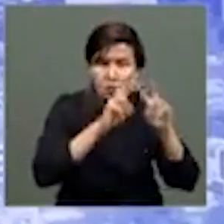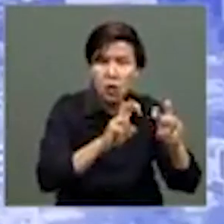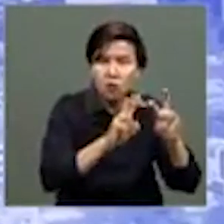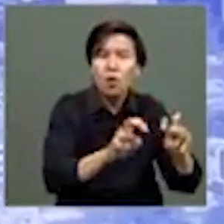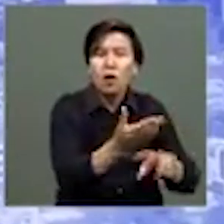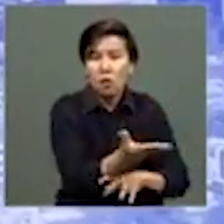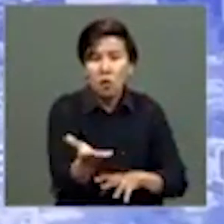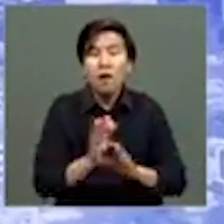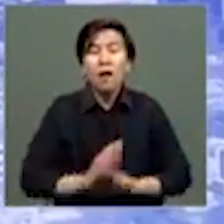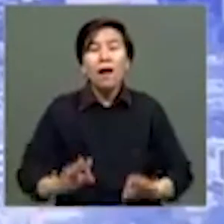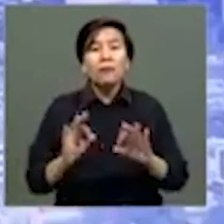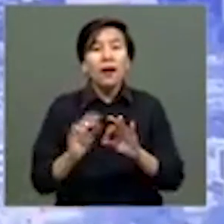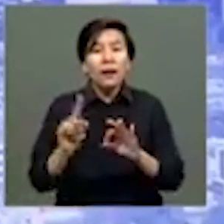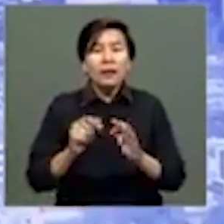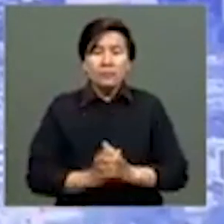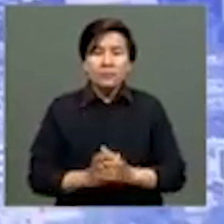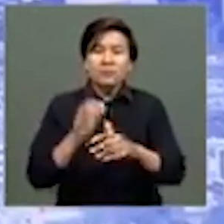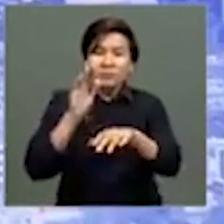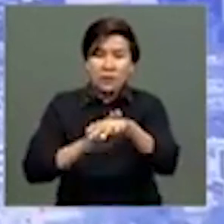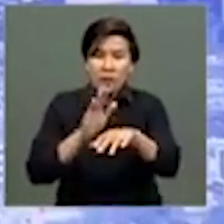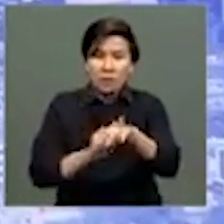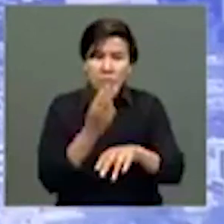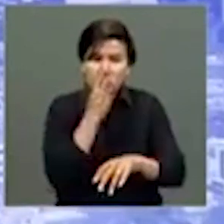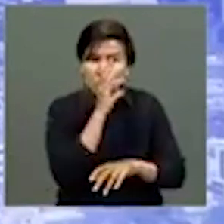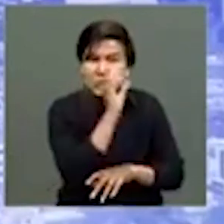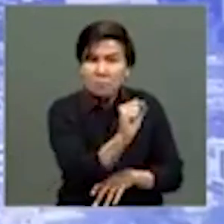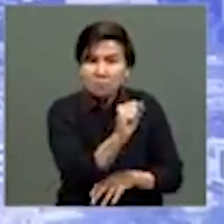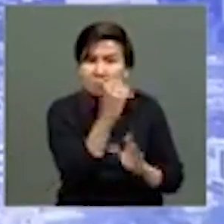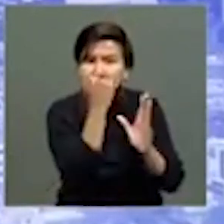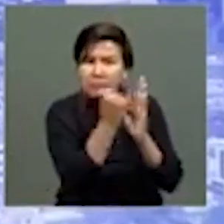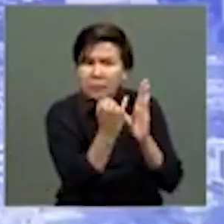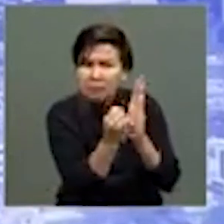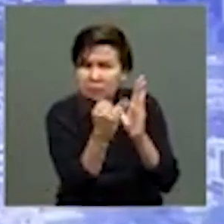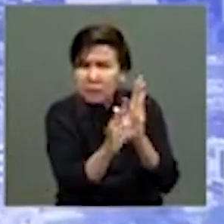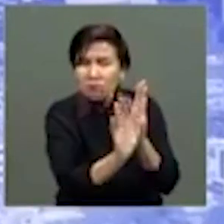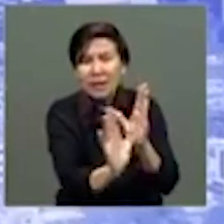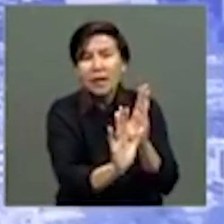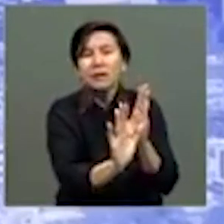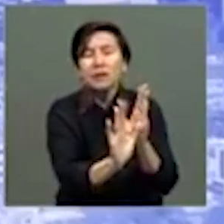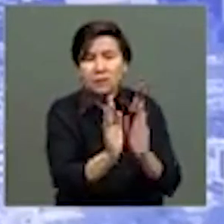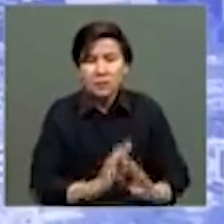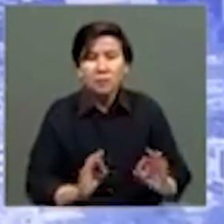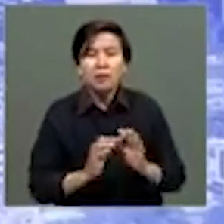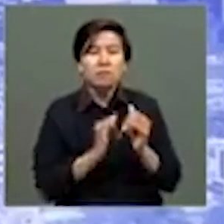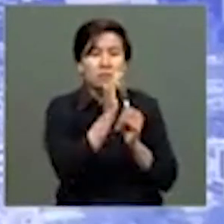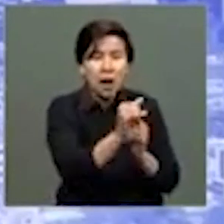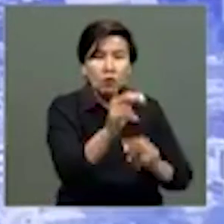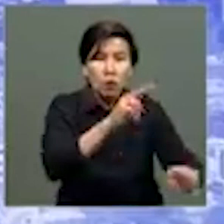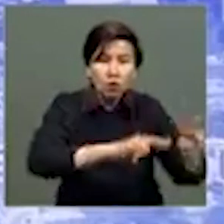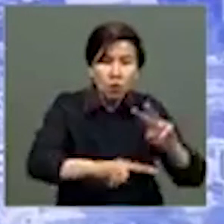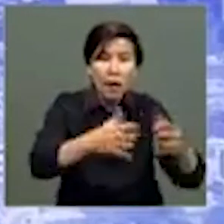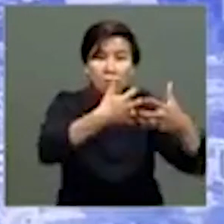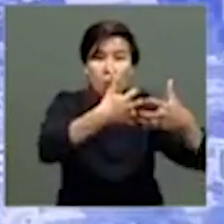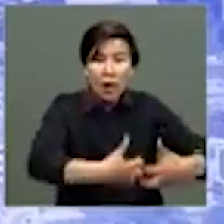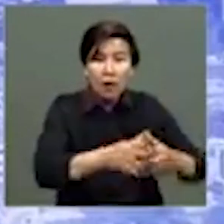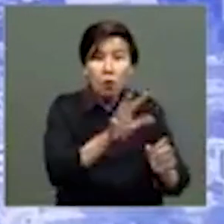ย้ำเสมอนะคะว่าเราไม่ได้พยายามจะไปจับผิดแต่เราต้องการจะไปดูแลท่านเพื่อต้องการให้โรงงานของท่านปลอดภั